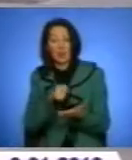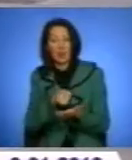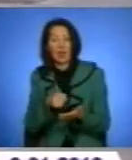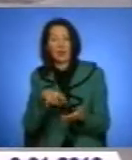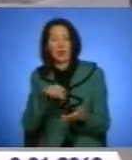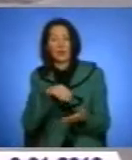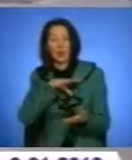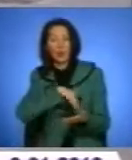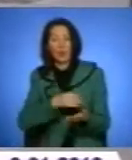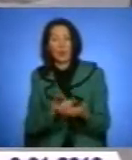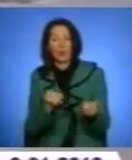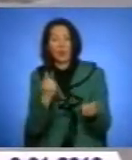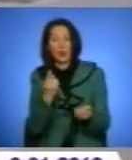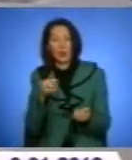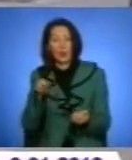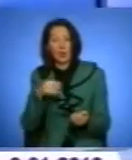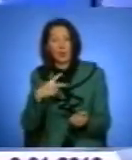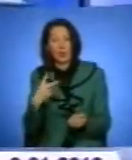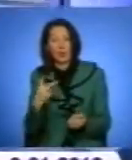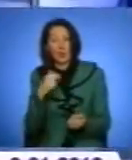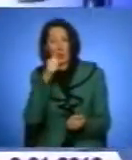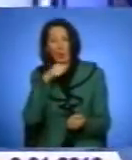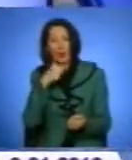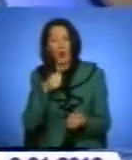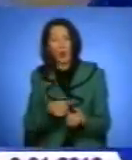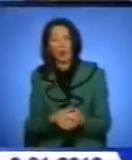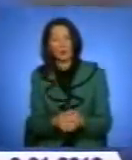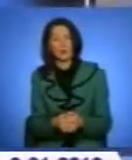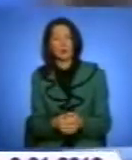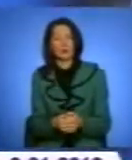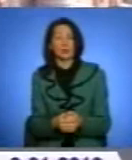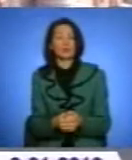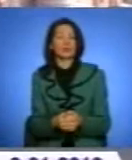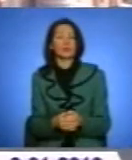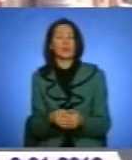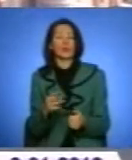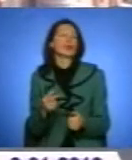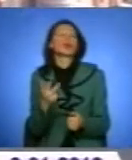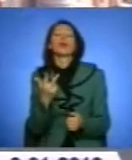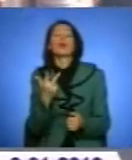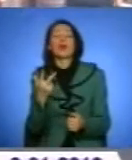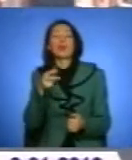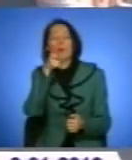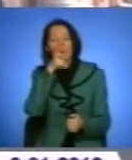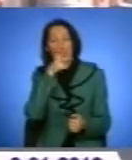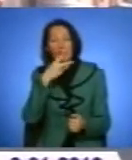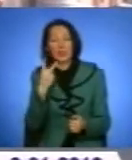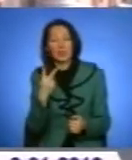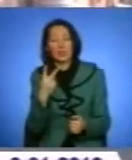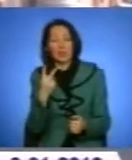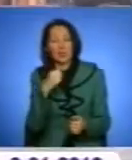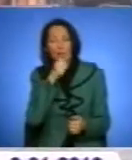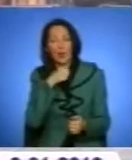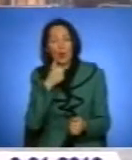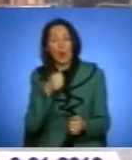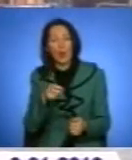1 травня 2013 року. У третьому кварталі 2012